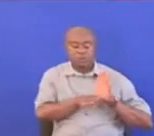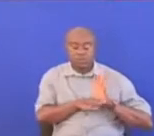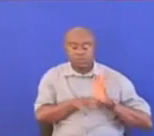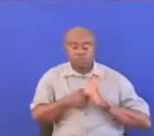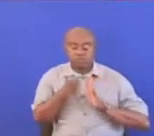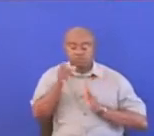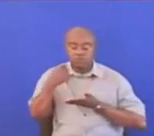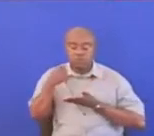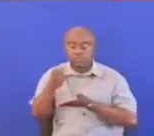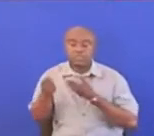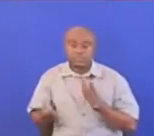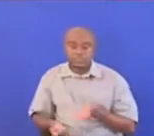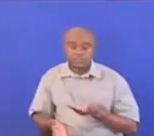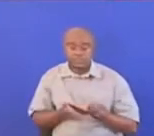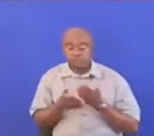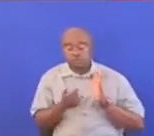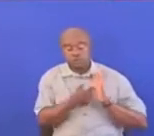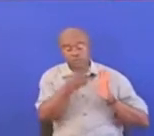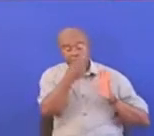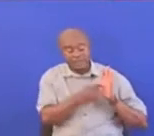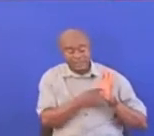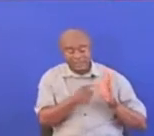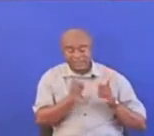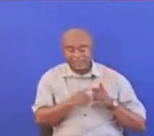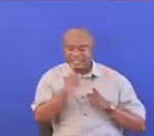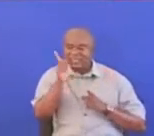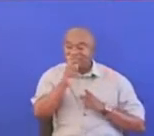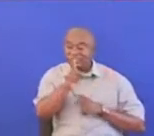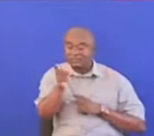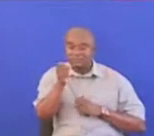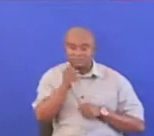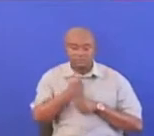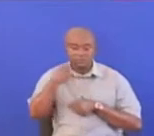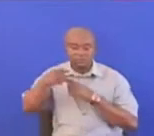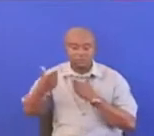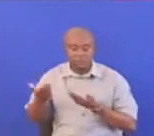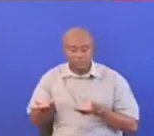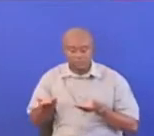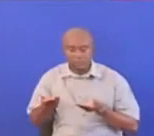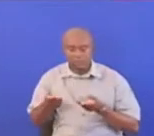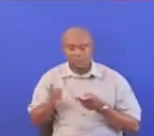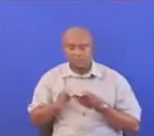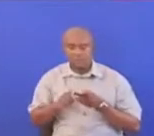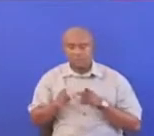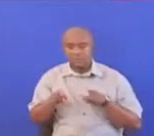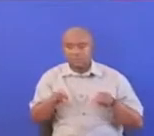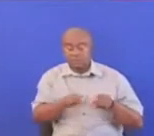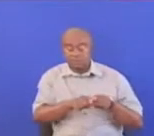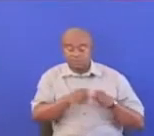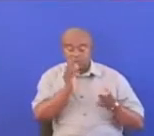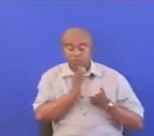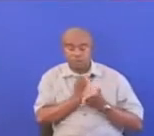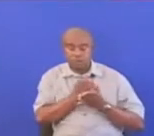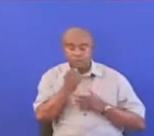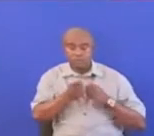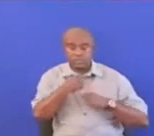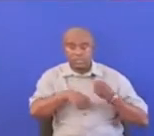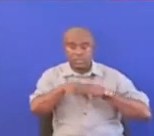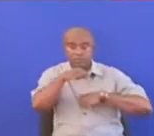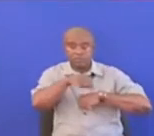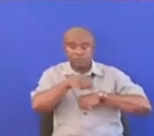uwekezaji ambao unaonyesha tarehe na lini zoezi litaenda kuisha sambamba na kukamilisha zoezi hili kwa